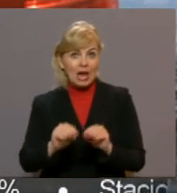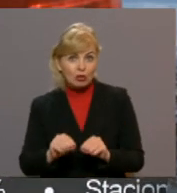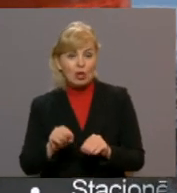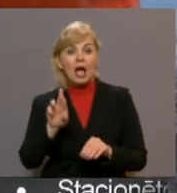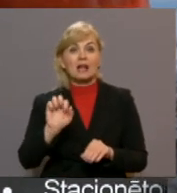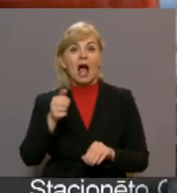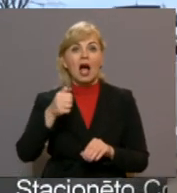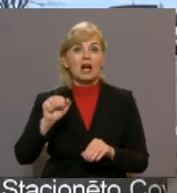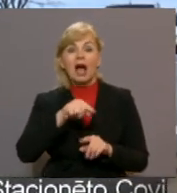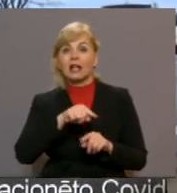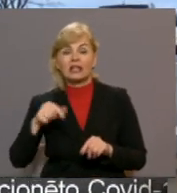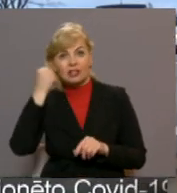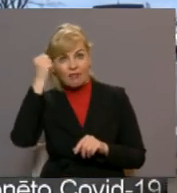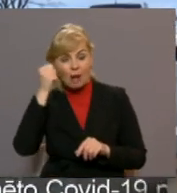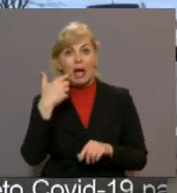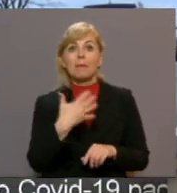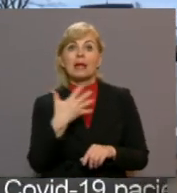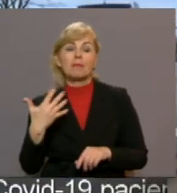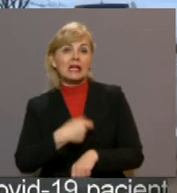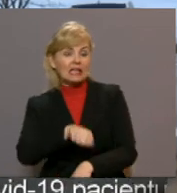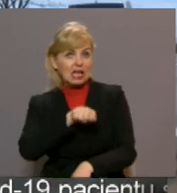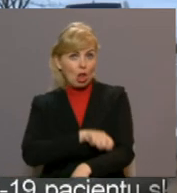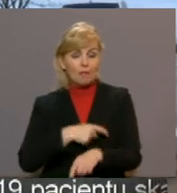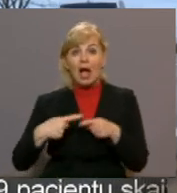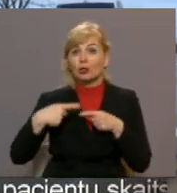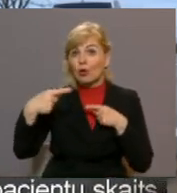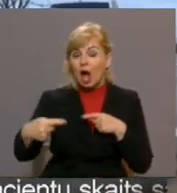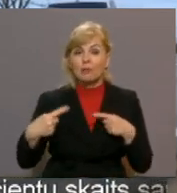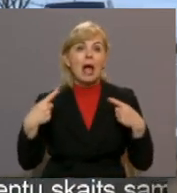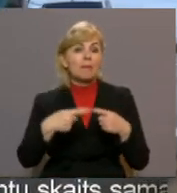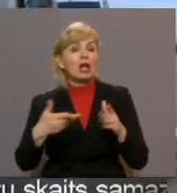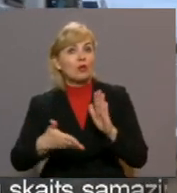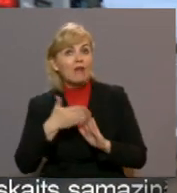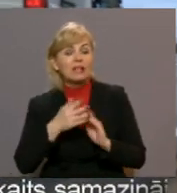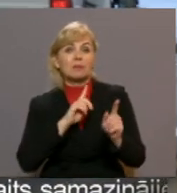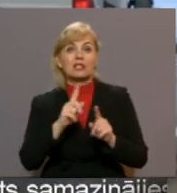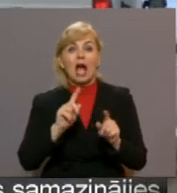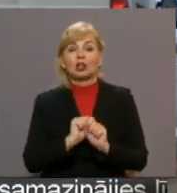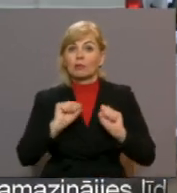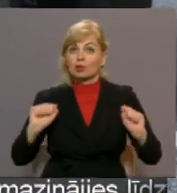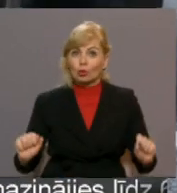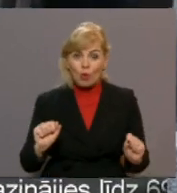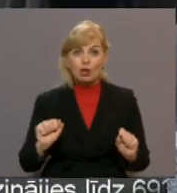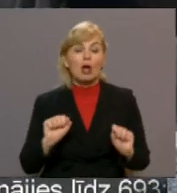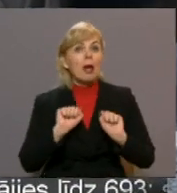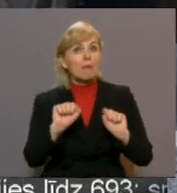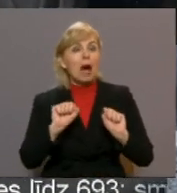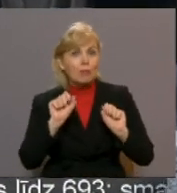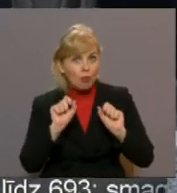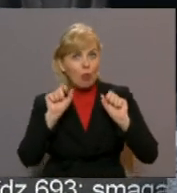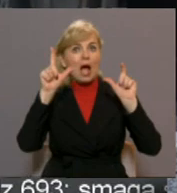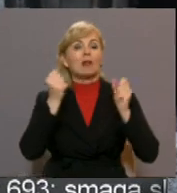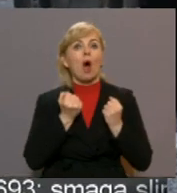līdz Valmierai, kas ir 55 km garumā. To mērķis ir veicināt satiksmes drošību un atmodināt autovadītājus,